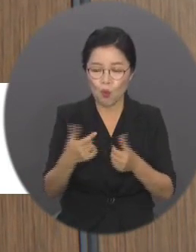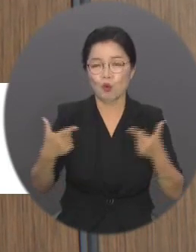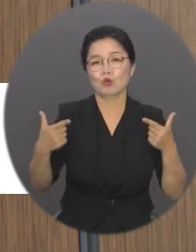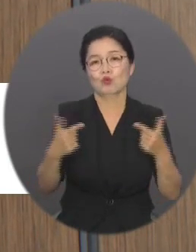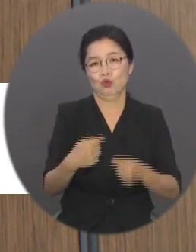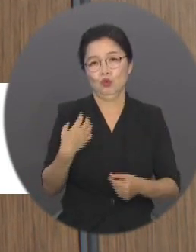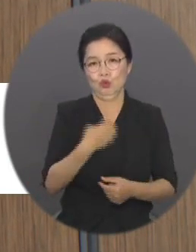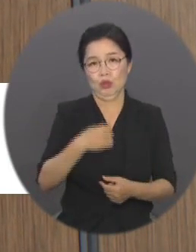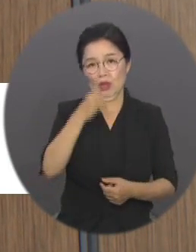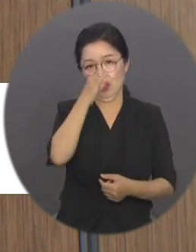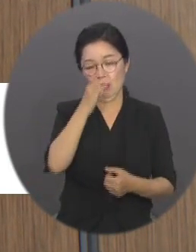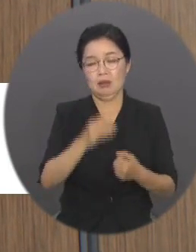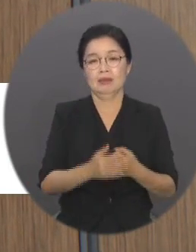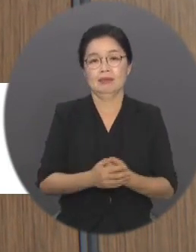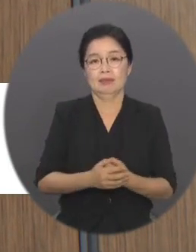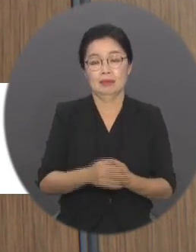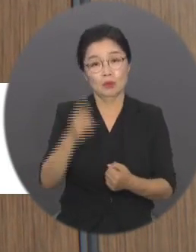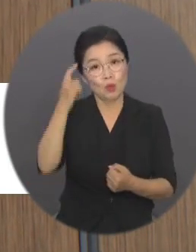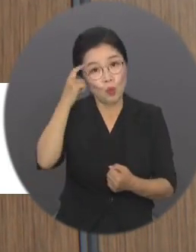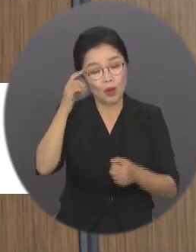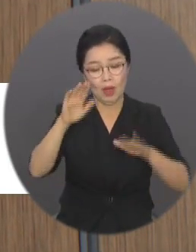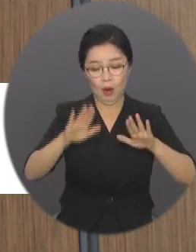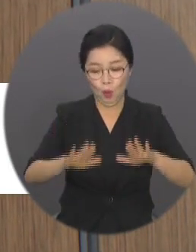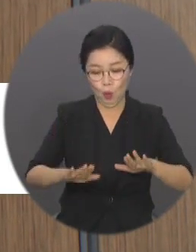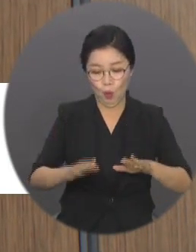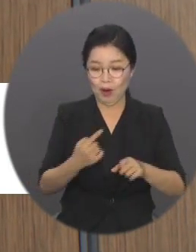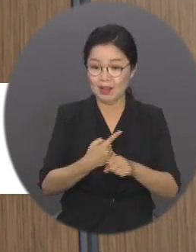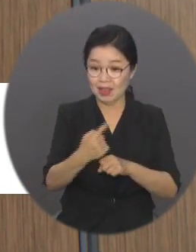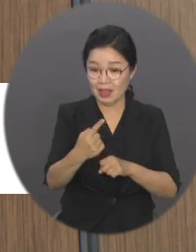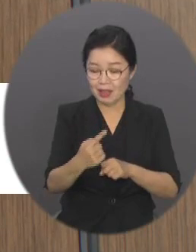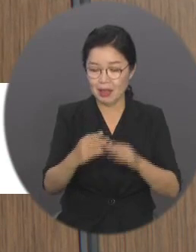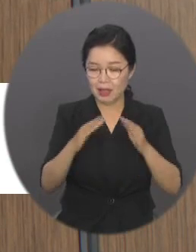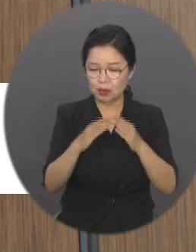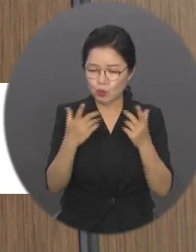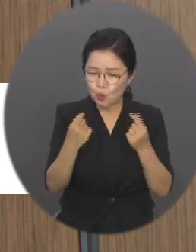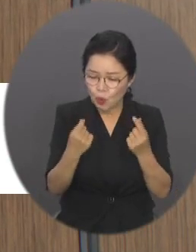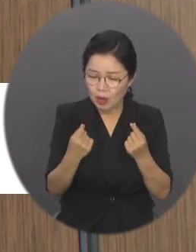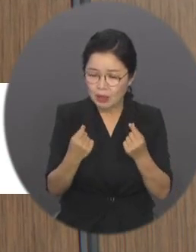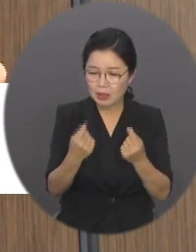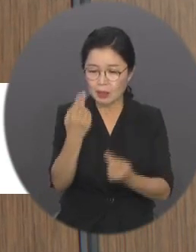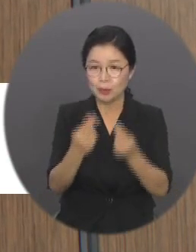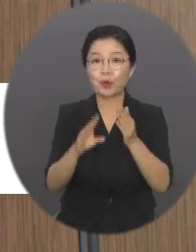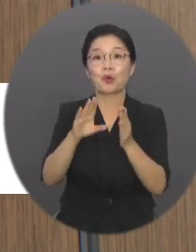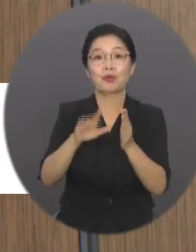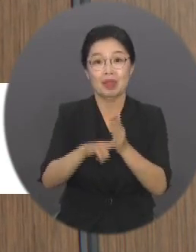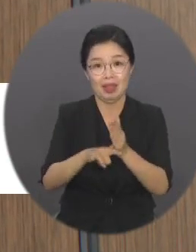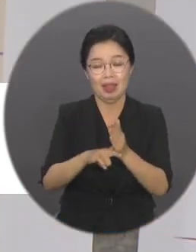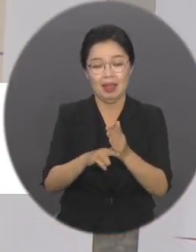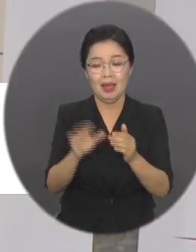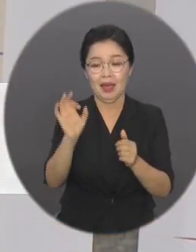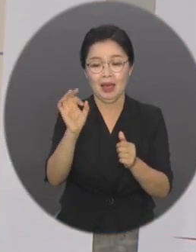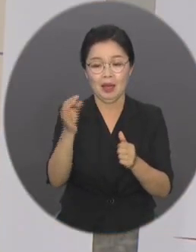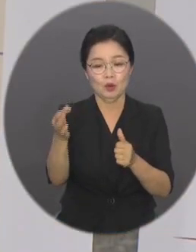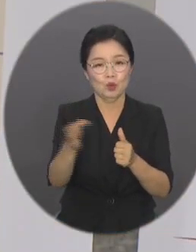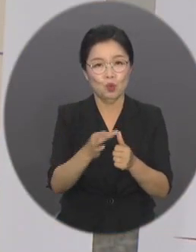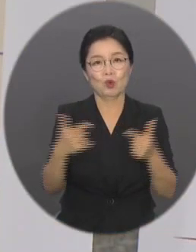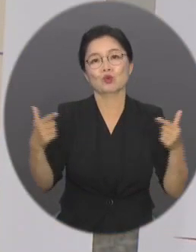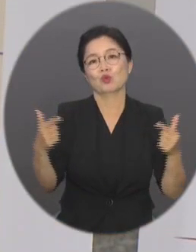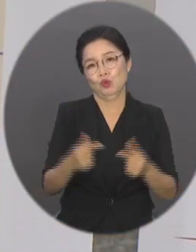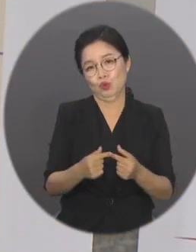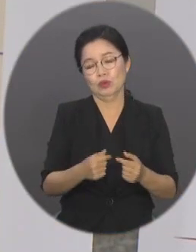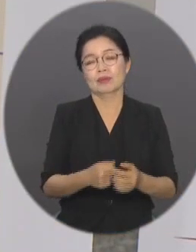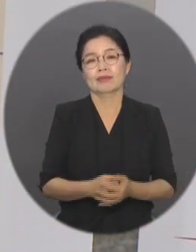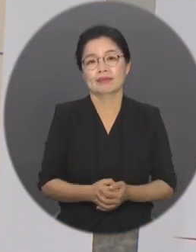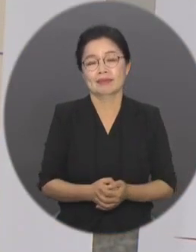돼서 조정을 할 때는 같은 연세, 같은 주택 가격이다 하더라도 월 지급금이 줄어들게 되니까.